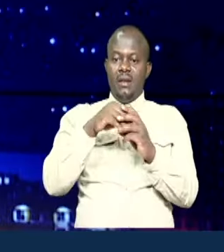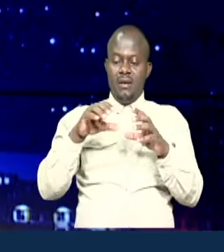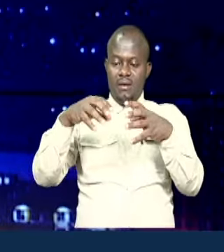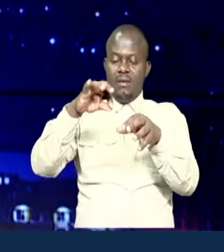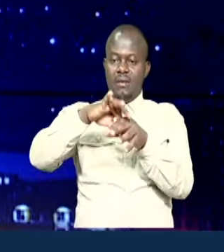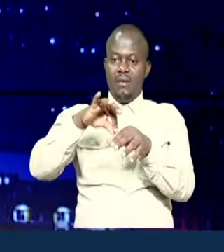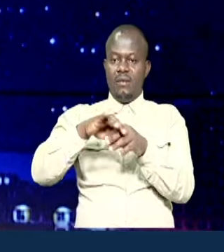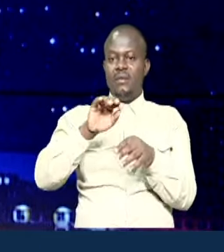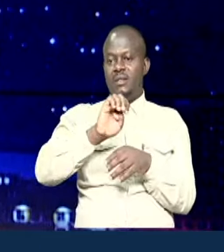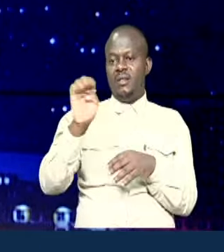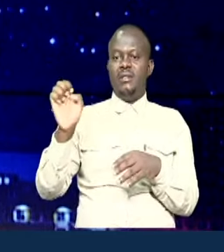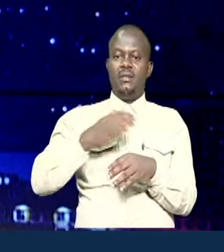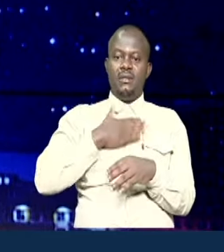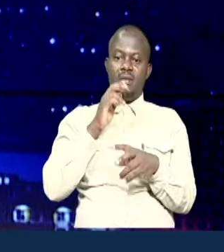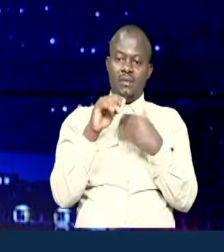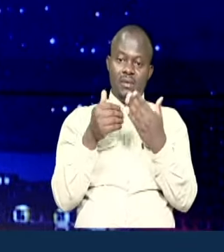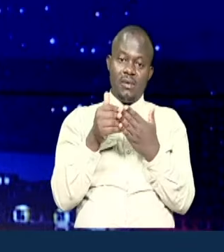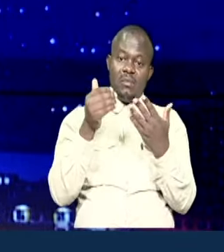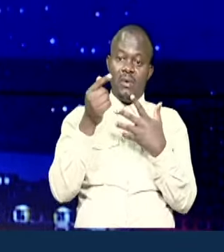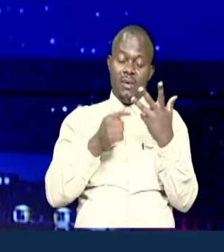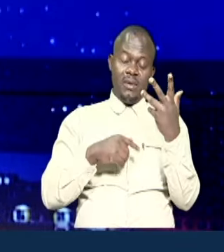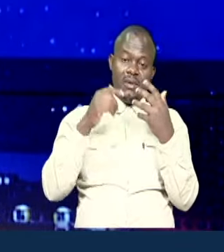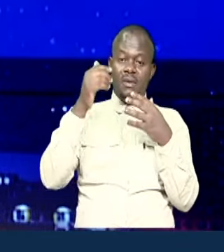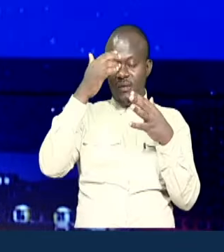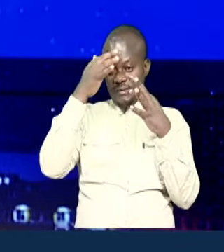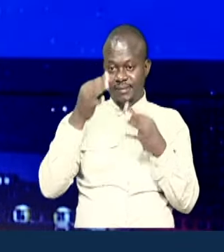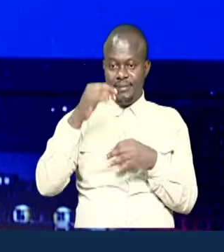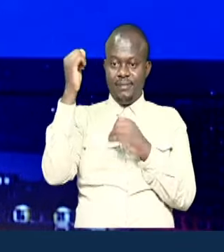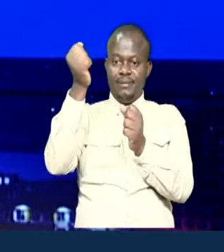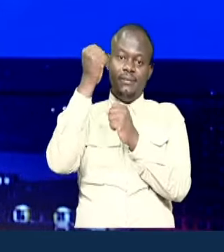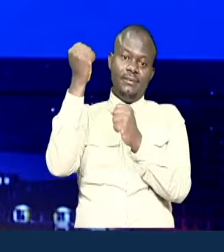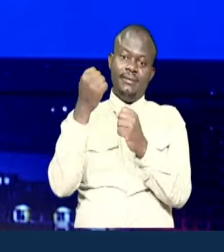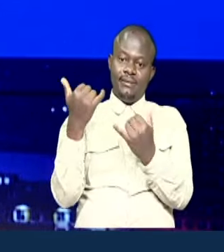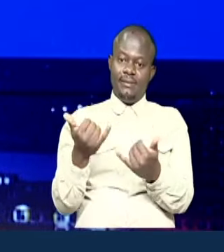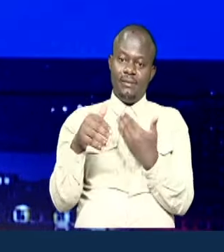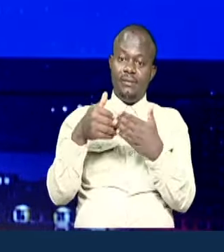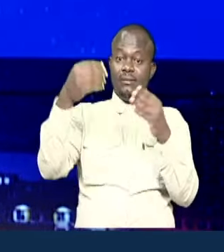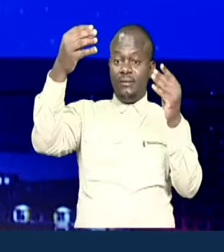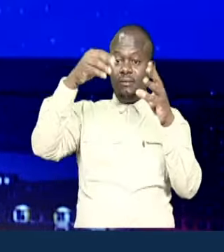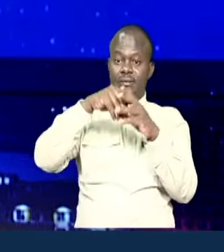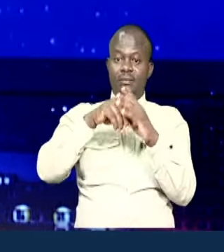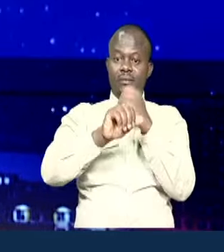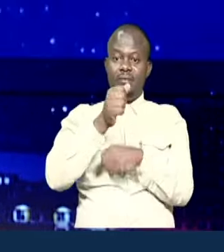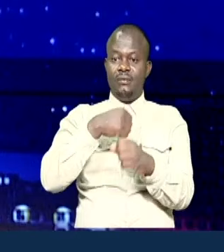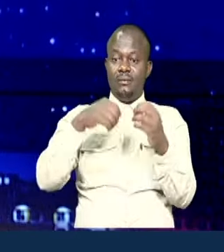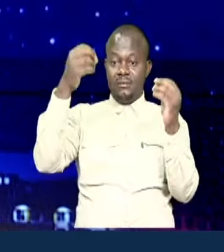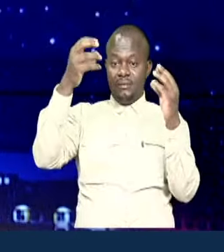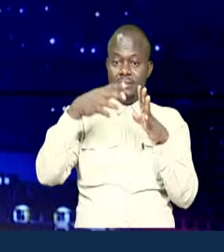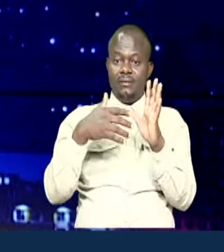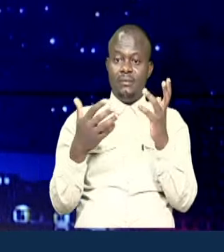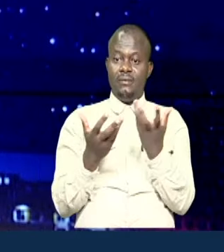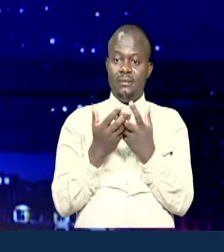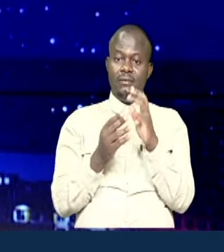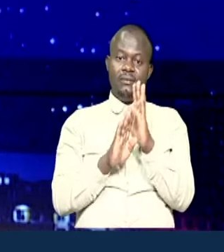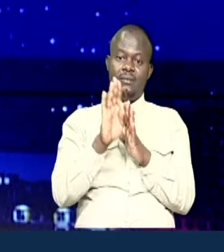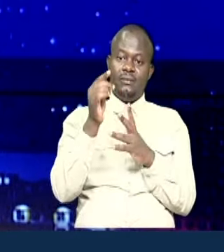ntara y'Iburasirazuba bo barishimira ko mu migabo n'imigambi y'abagore banone hasigaye hagaragaramo ibikorwa bifatika bijyana n'iterambere